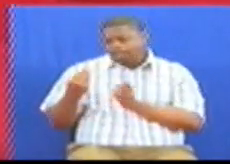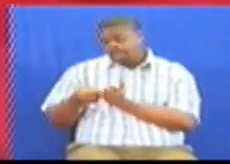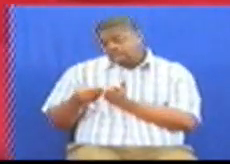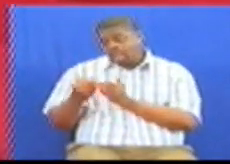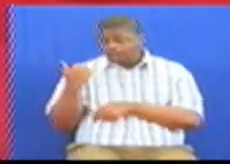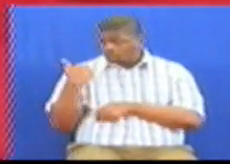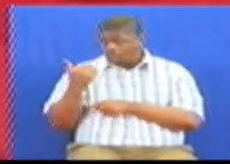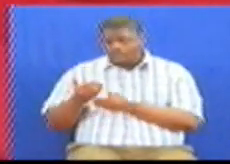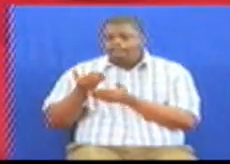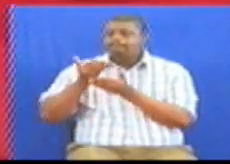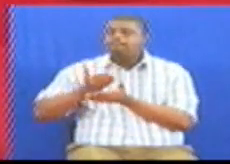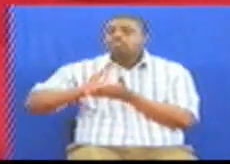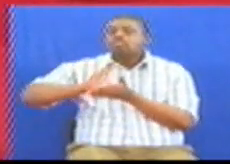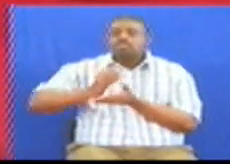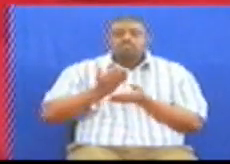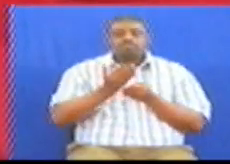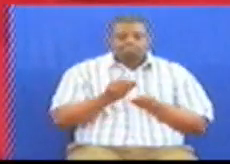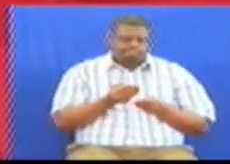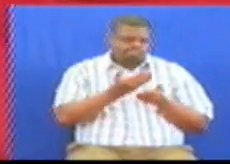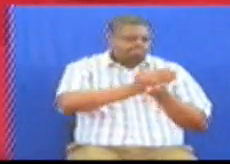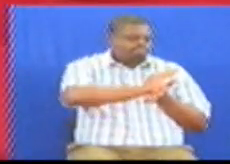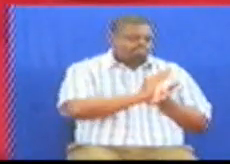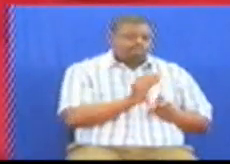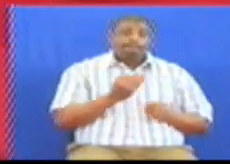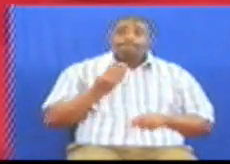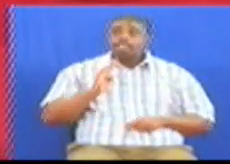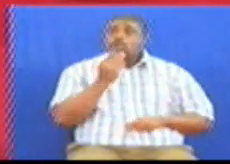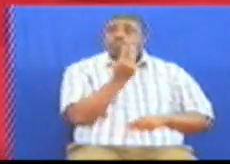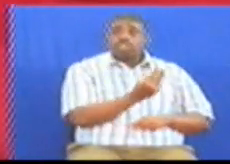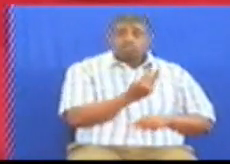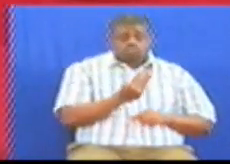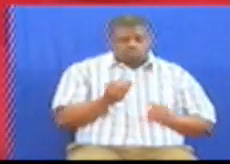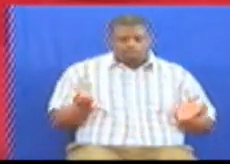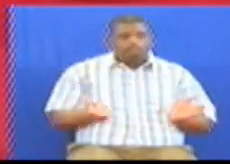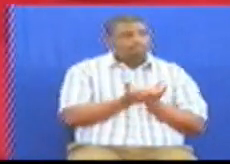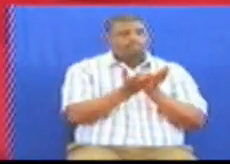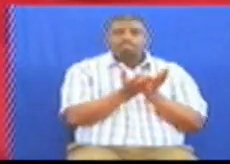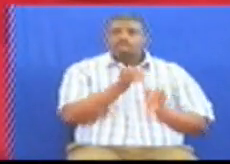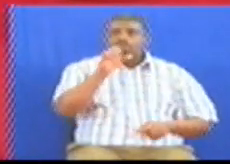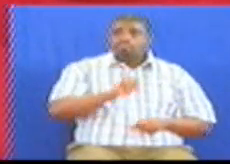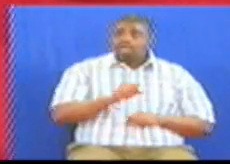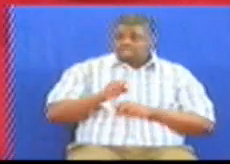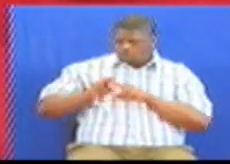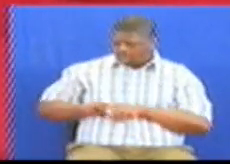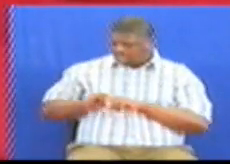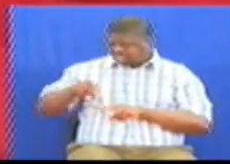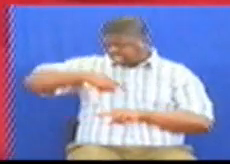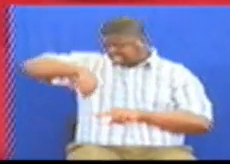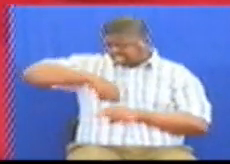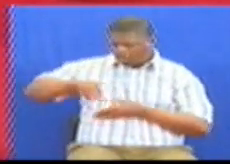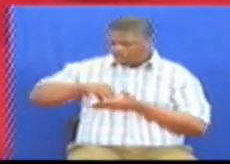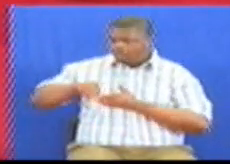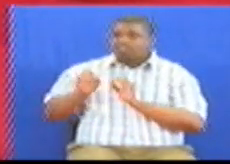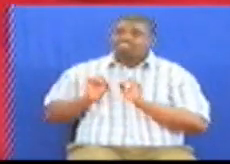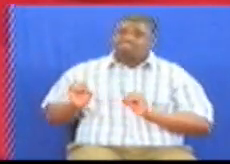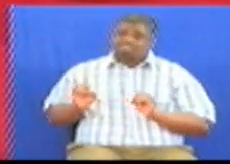sasa kama bilioni 3, na bahati mbaya sisi manispaa hatujakaa kwenye vikao, madiwani hatujapitisha, tunaona inaweza kutuletea mgogoro.